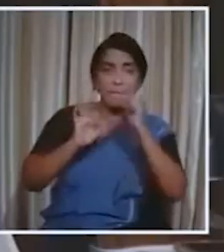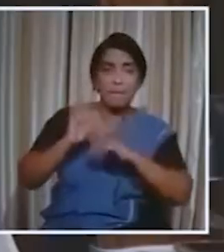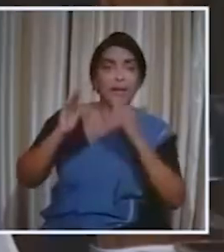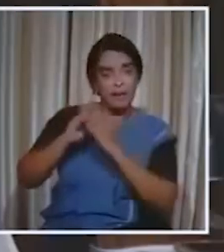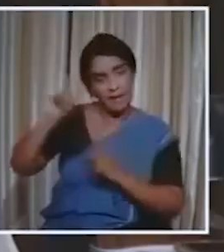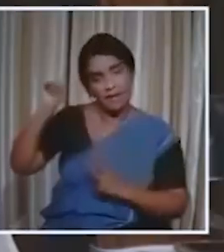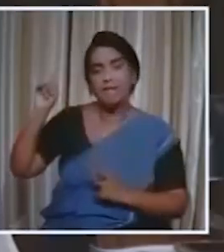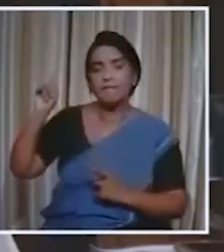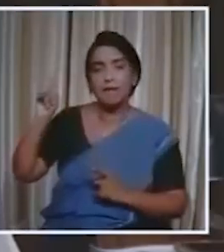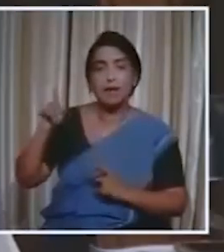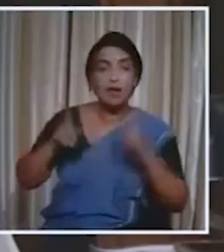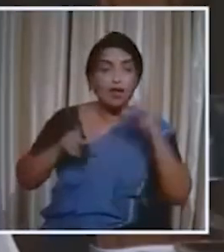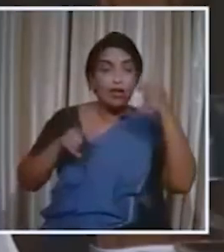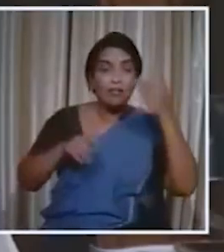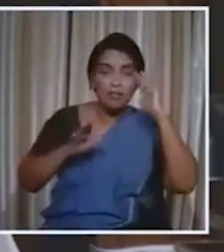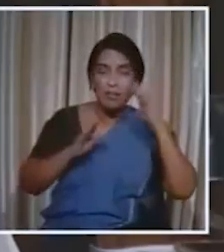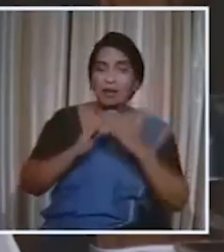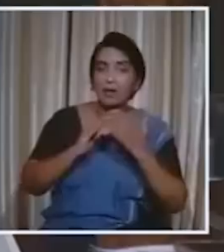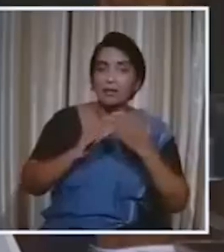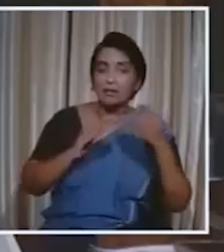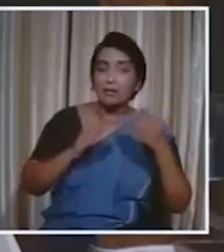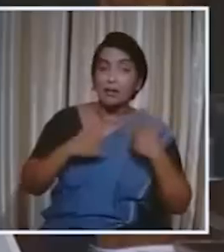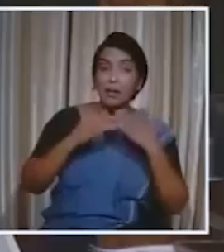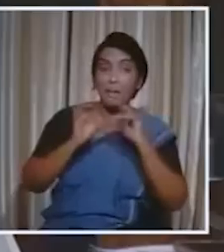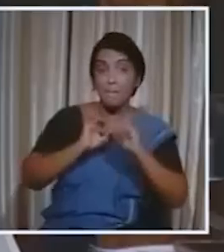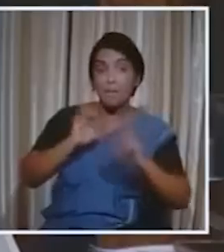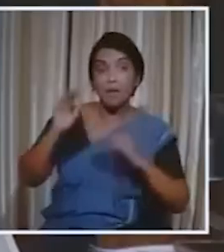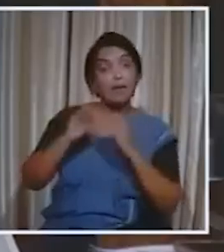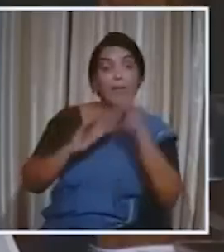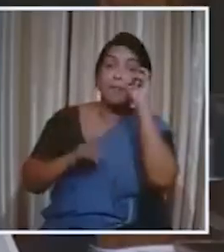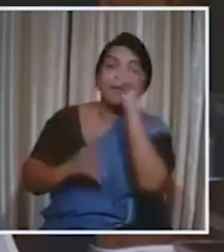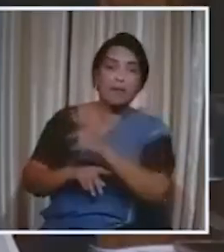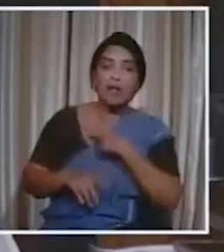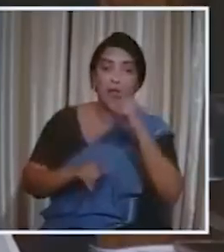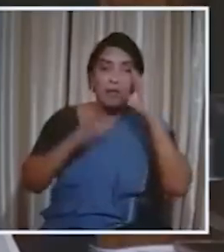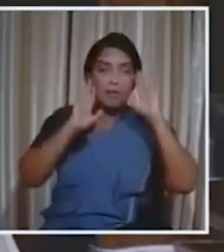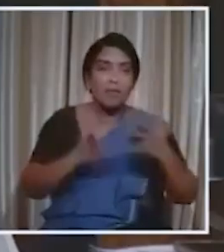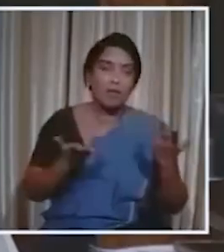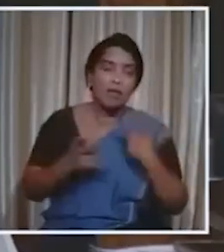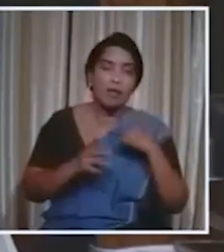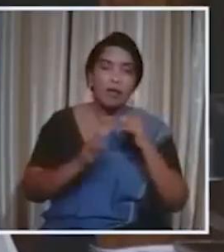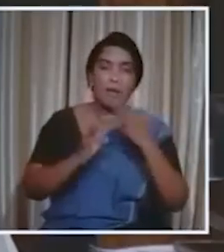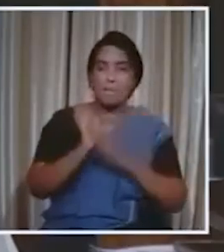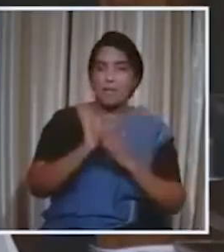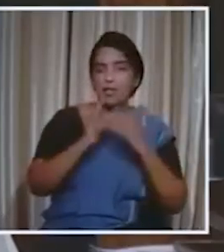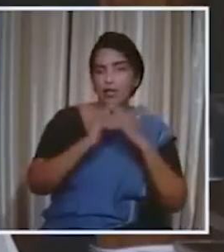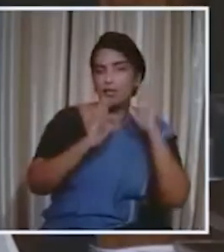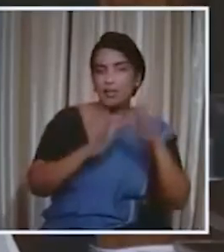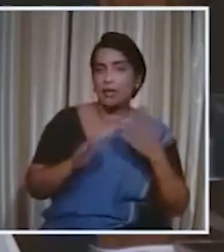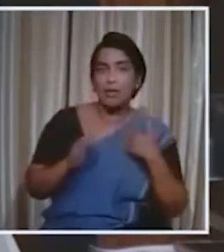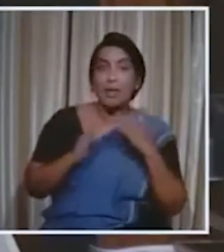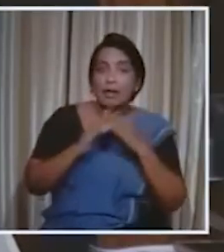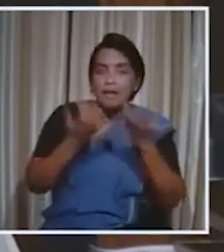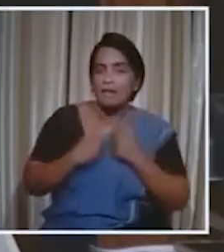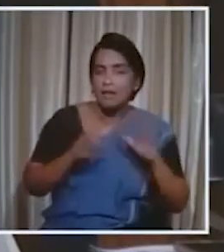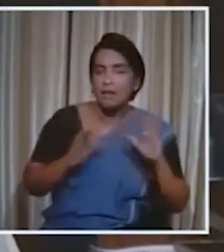තියෙනවා මාදිවල තියෙන ගෙදර වගේ බාද්දි මගේ මඩ කලප ගෙදර ඇවිල්ලා බලන්න අපි කොළඹ අපි ඉන්න තැනක් ඕනේ සදා අපිට ගෙදරක් ඕනේ නැත්තම් මේ අපිට මේ ගෙවල් අවශ්‍ය